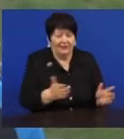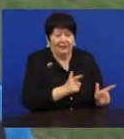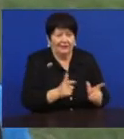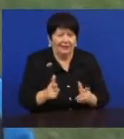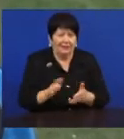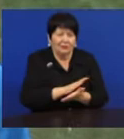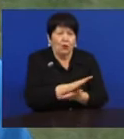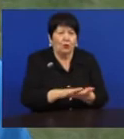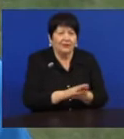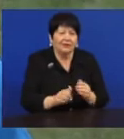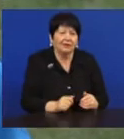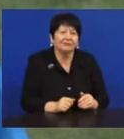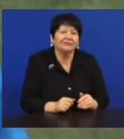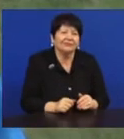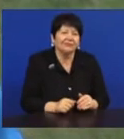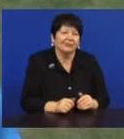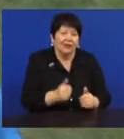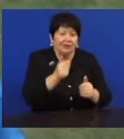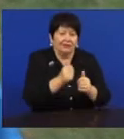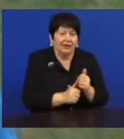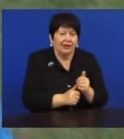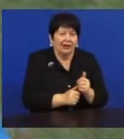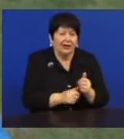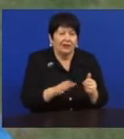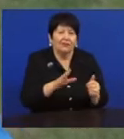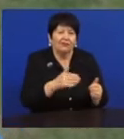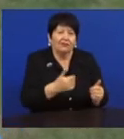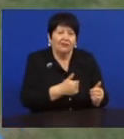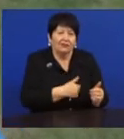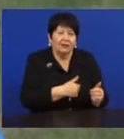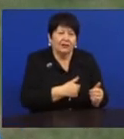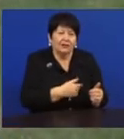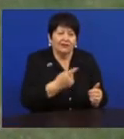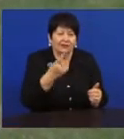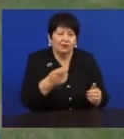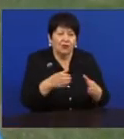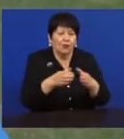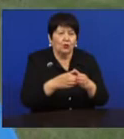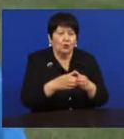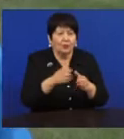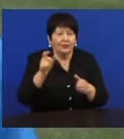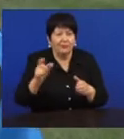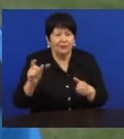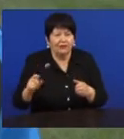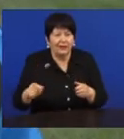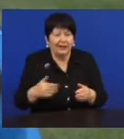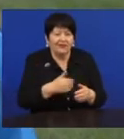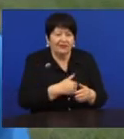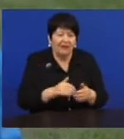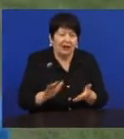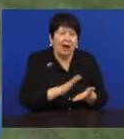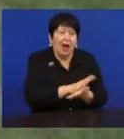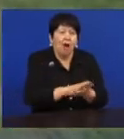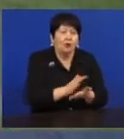Și ce e nevoie pentru aceasta? Fiecare lună minimum să se adune un grup de persoane și să facă